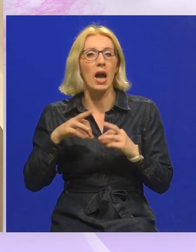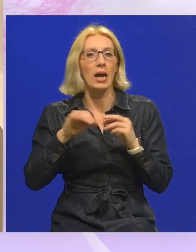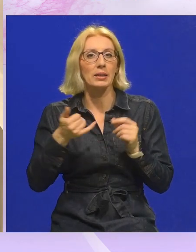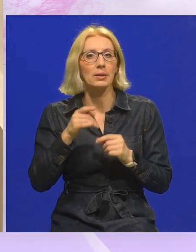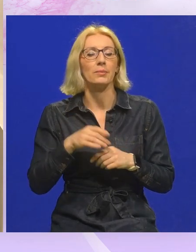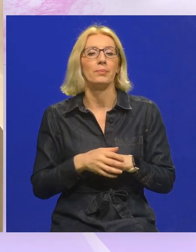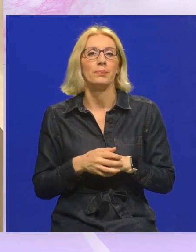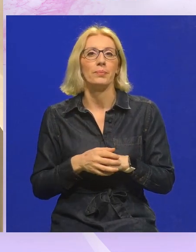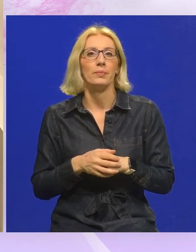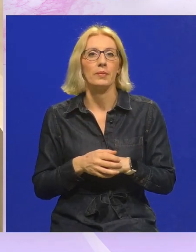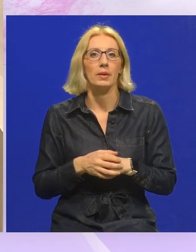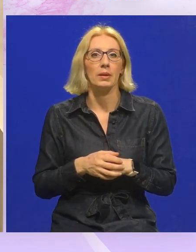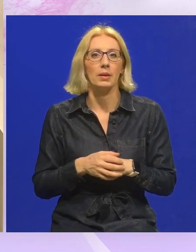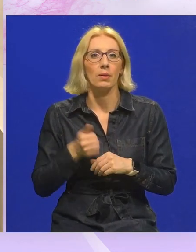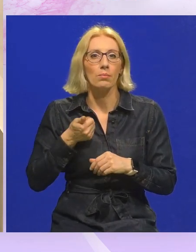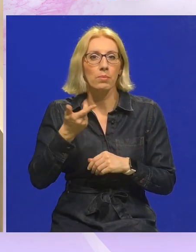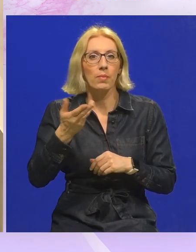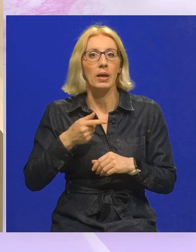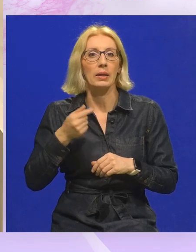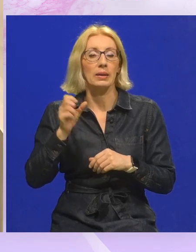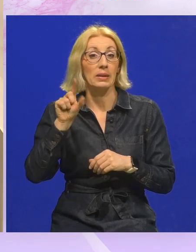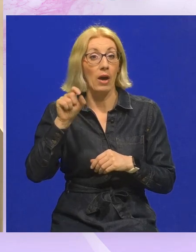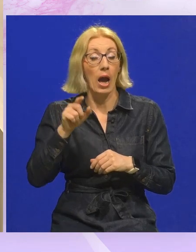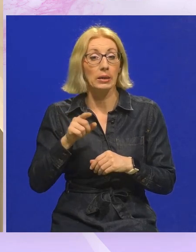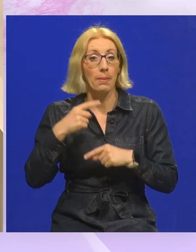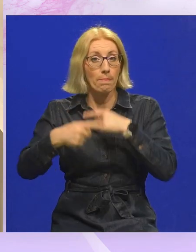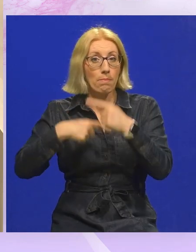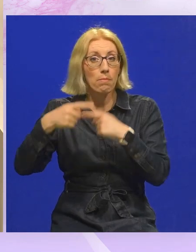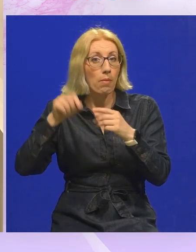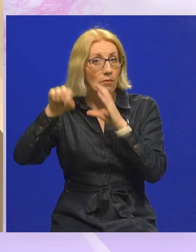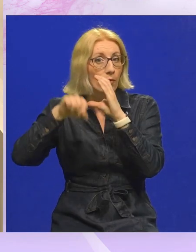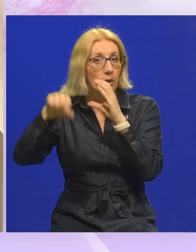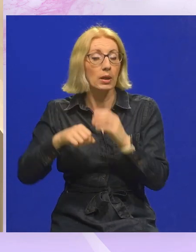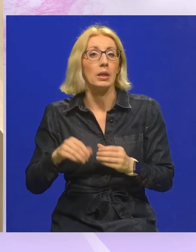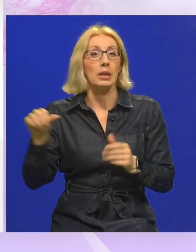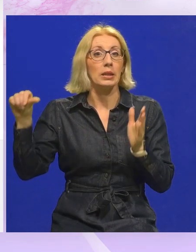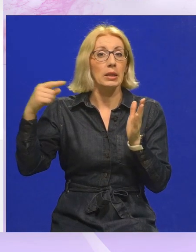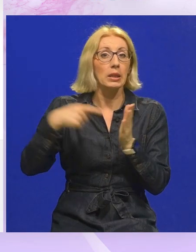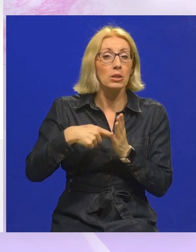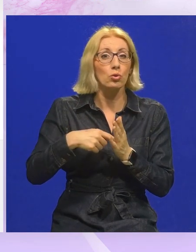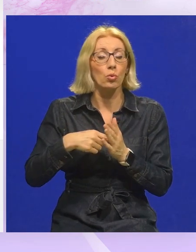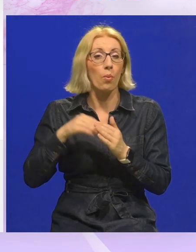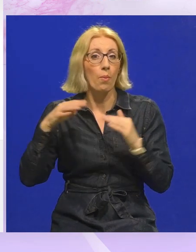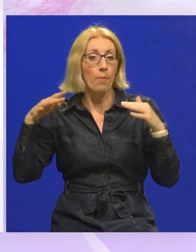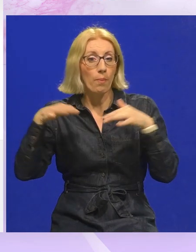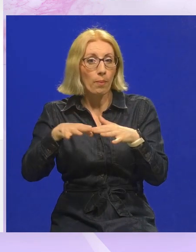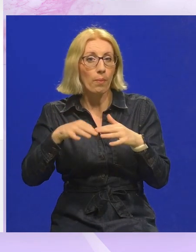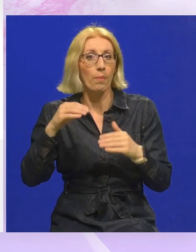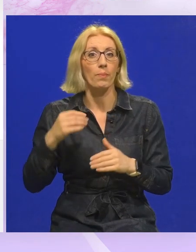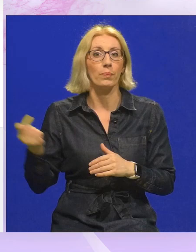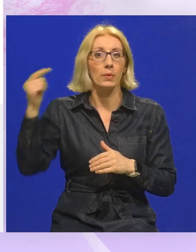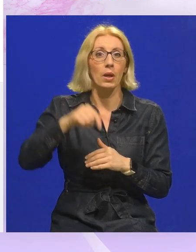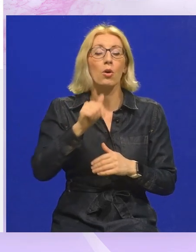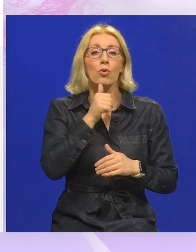Tabaluga. Trenutni broj projekcija je 12, imamo već preko 1000 posjetitelja. Predstoje nam još 2 projekcije u Rovinju